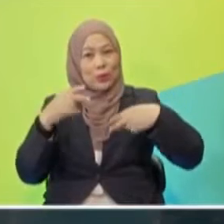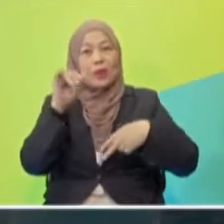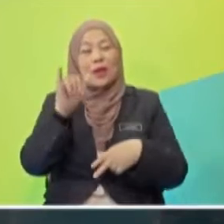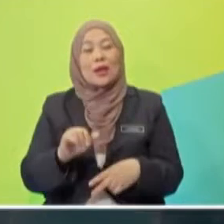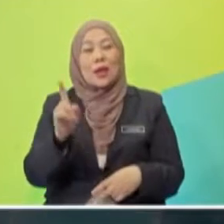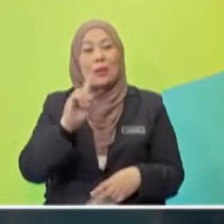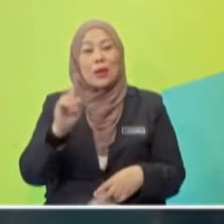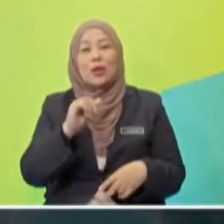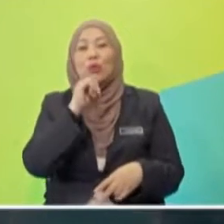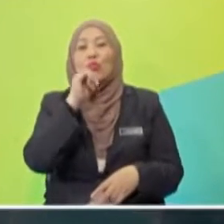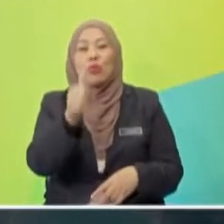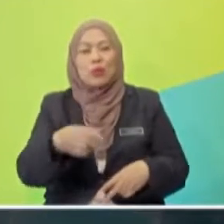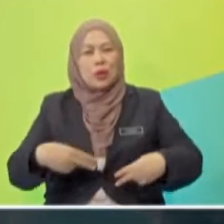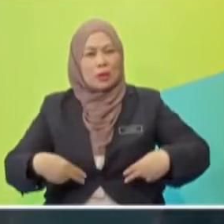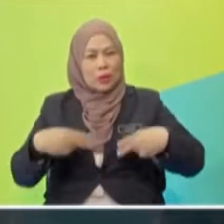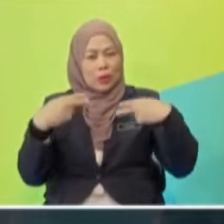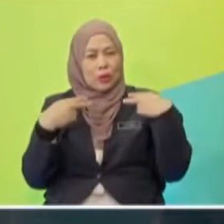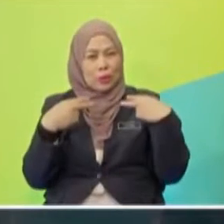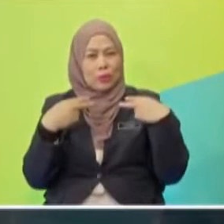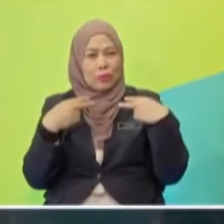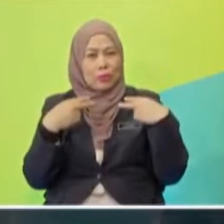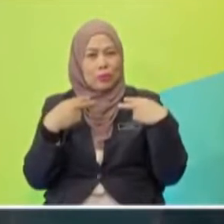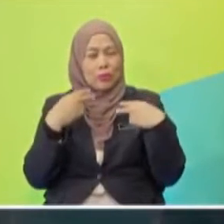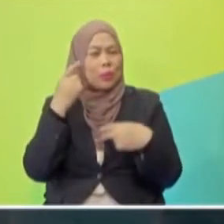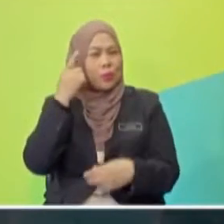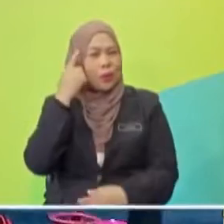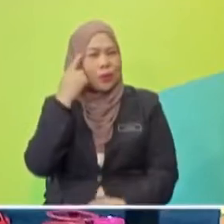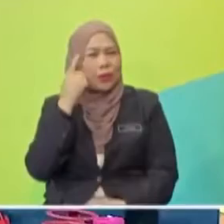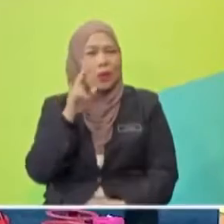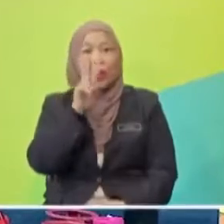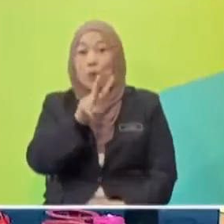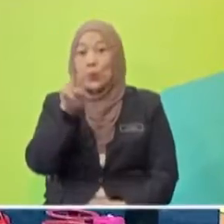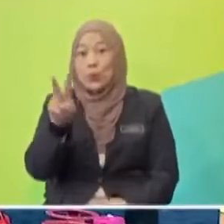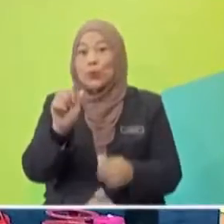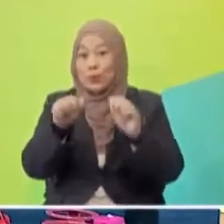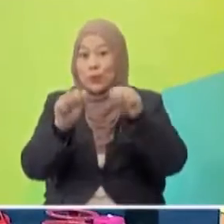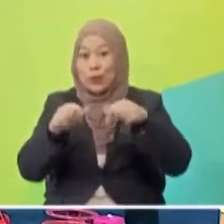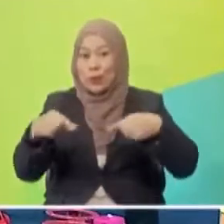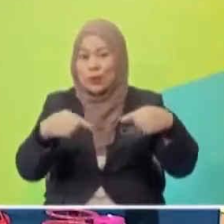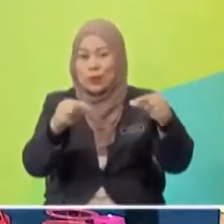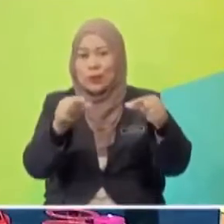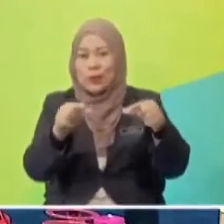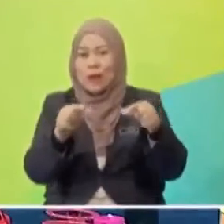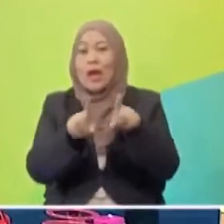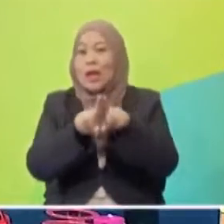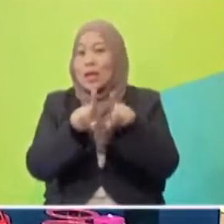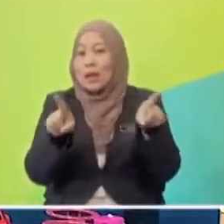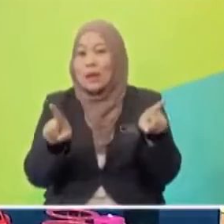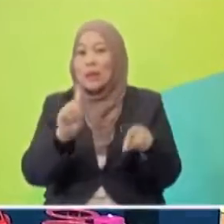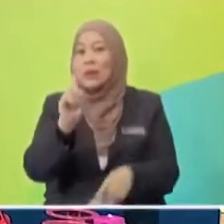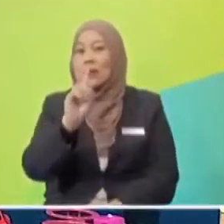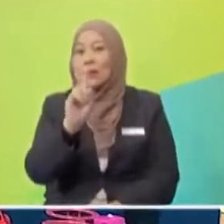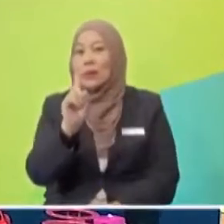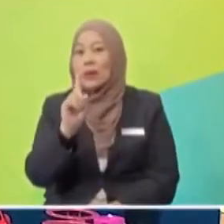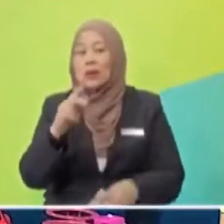benda buka hidup Ya Allah betul juga kawan-kawan dua-dua boleh bergerak tapi mana satu benda hidup